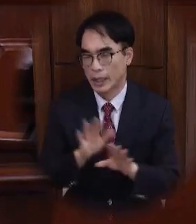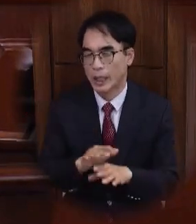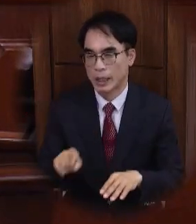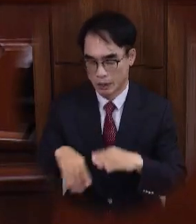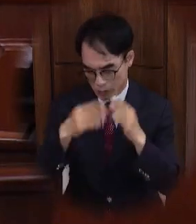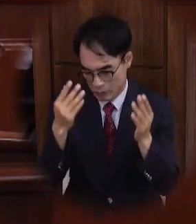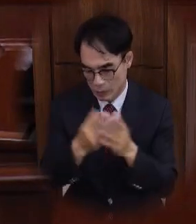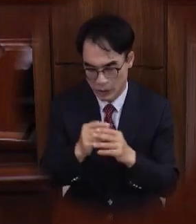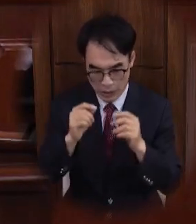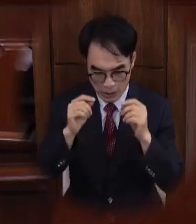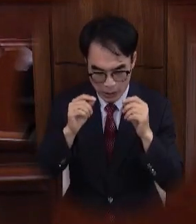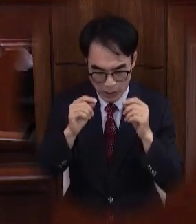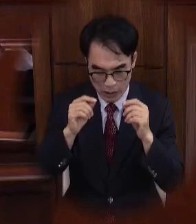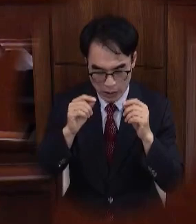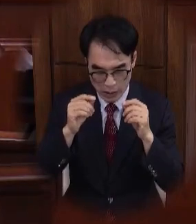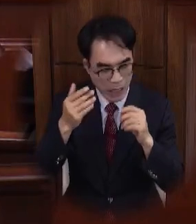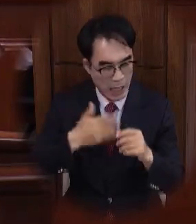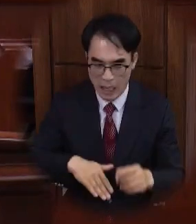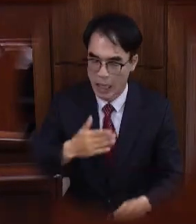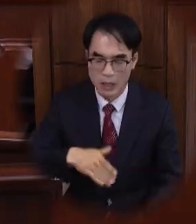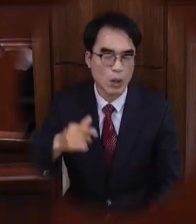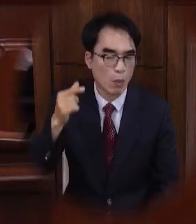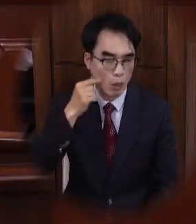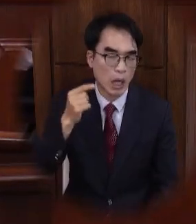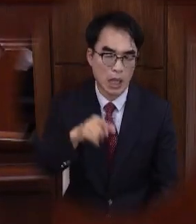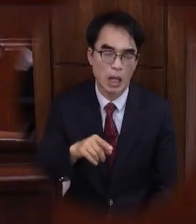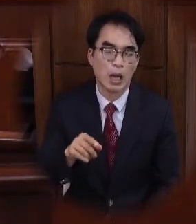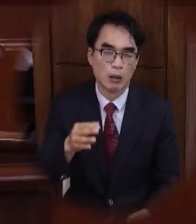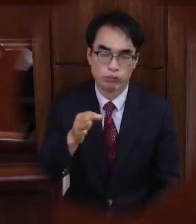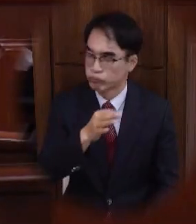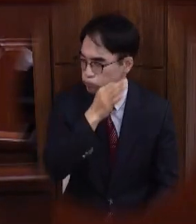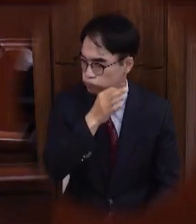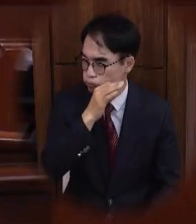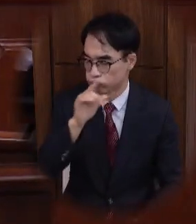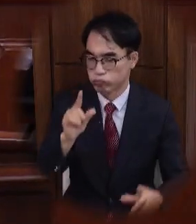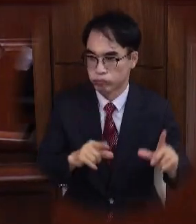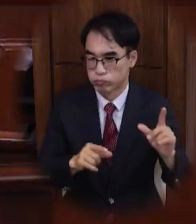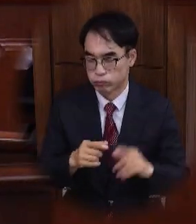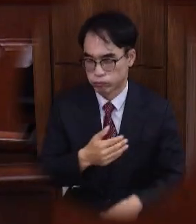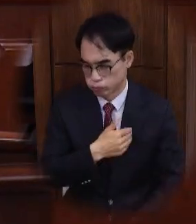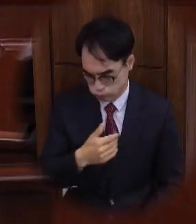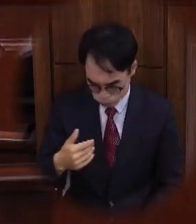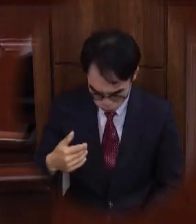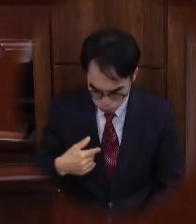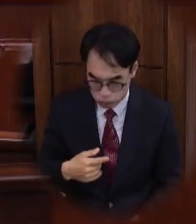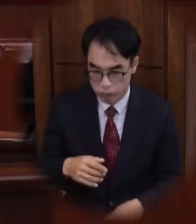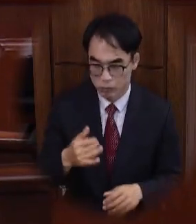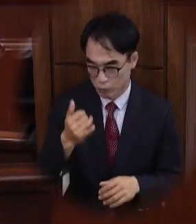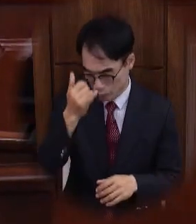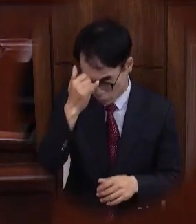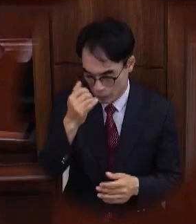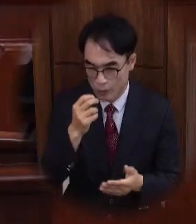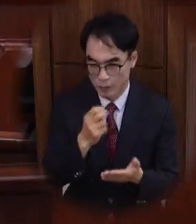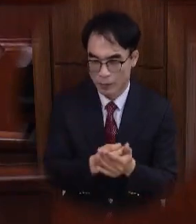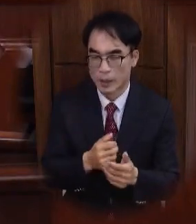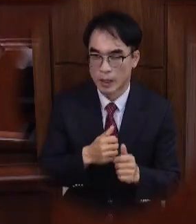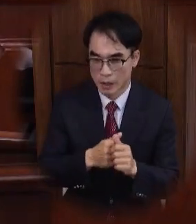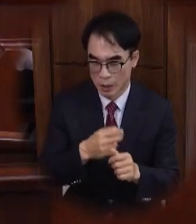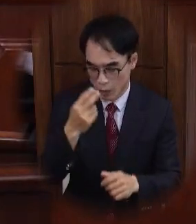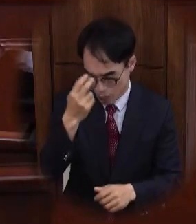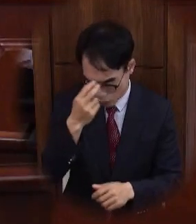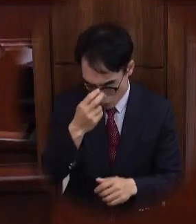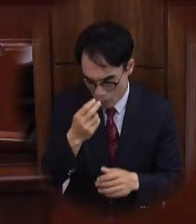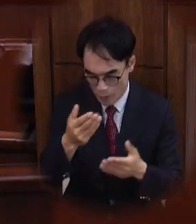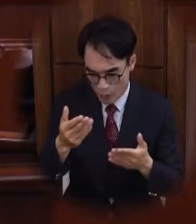깨닫지 못하는 것 이것들이 정말로 부끄 일 아닙니까 정정 당당하게 윤리 특의 절차에 따라 조사를 받고 그에